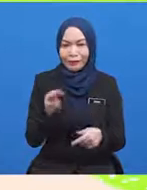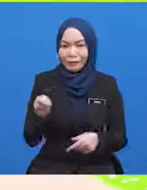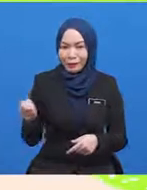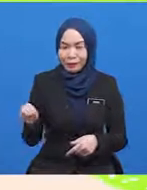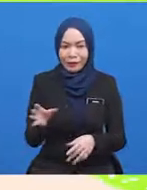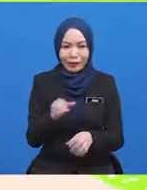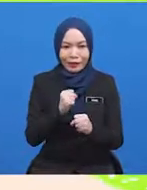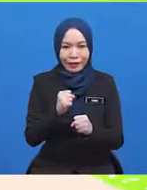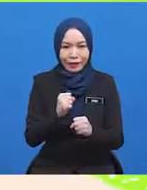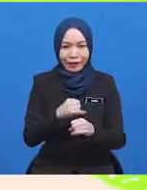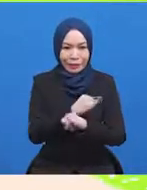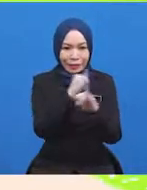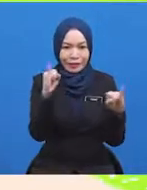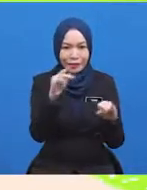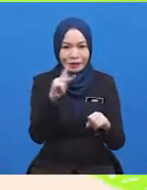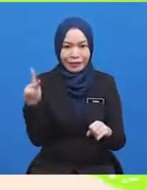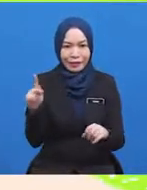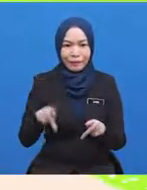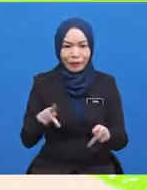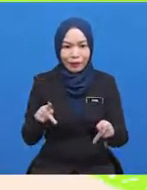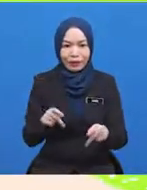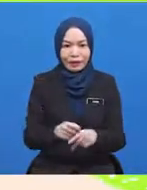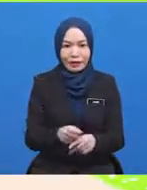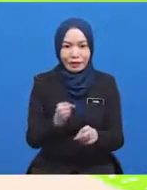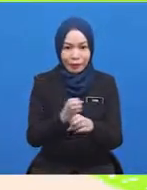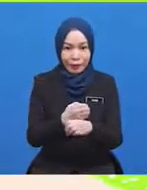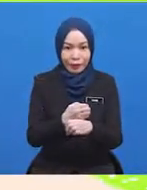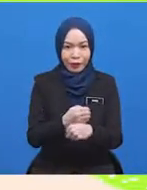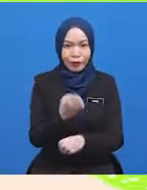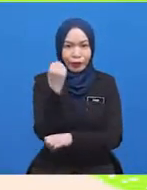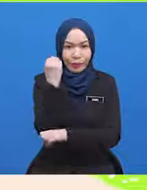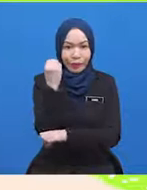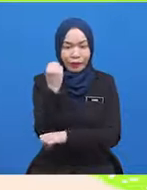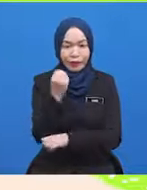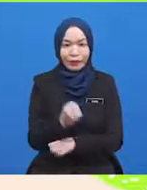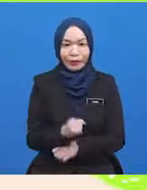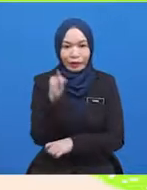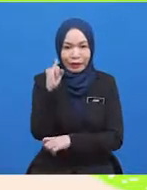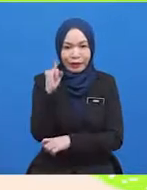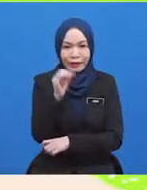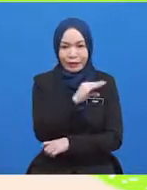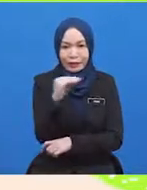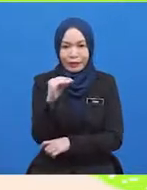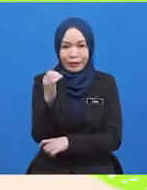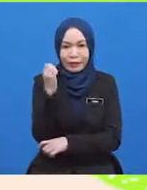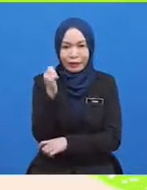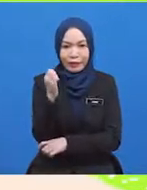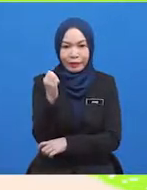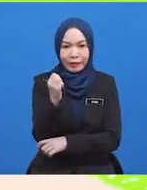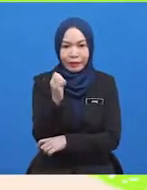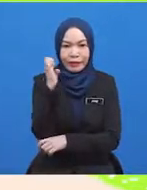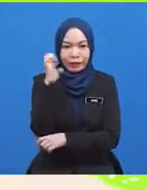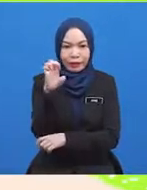murid-murid dapat menjelaskan proses pembentukan batuan igneous, batuan enapan